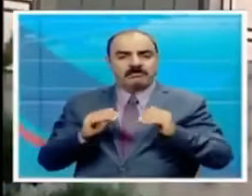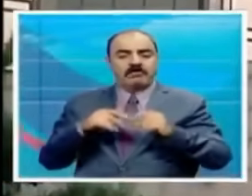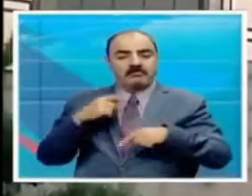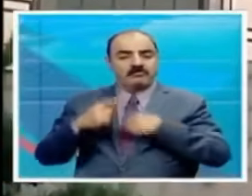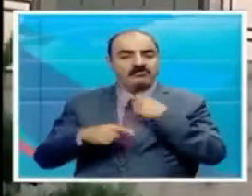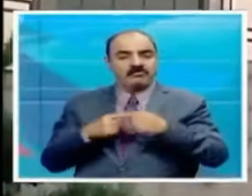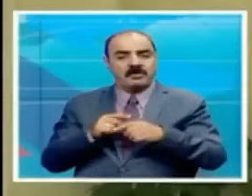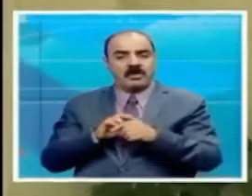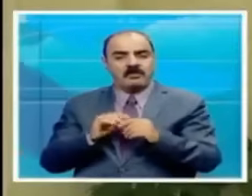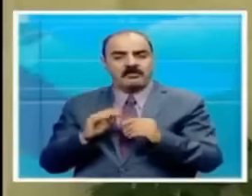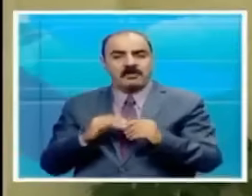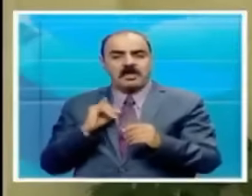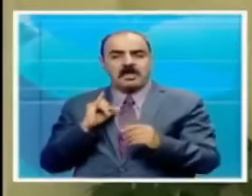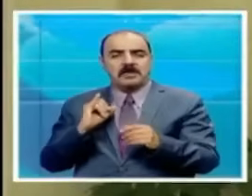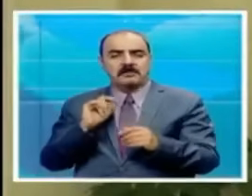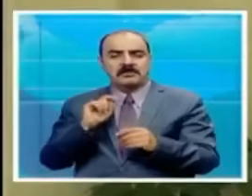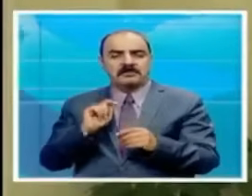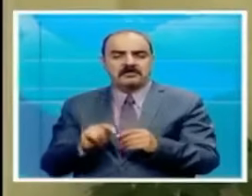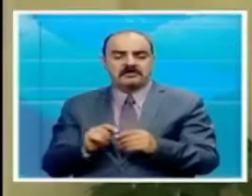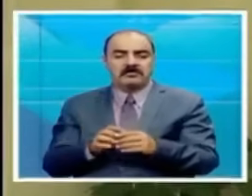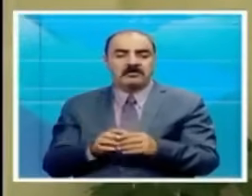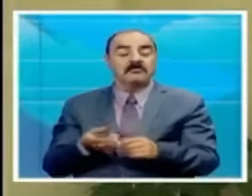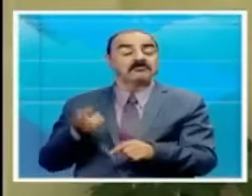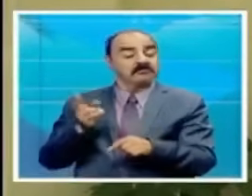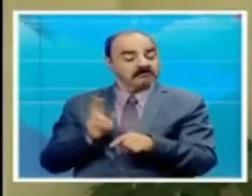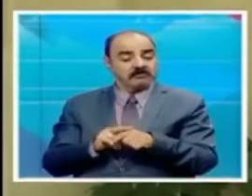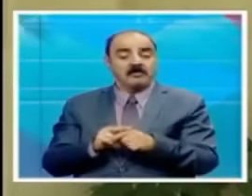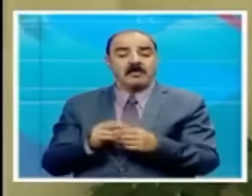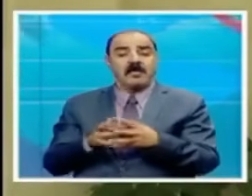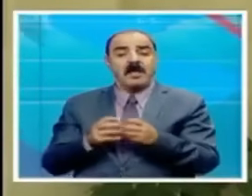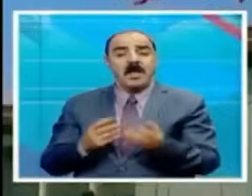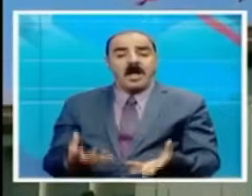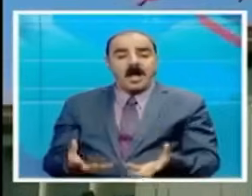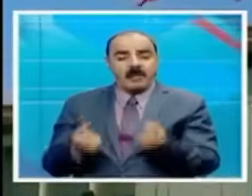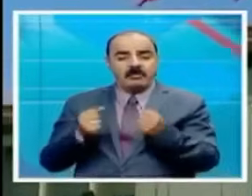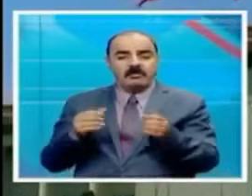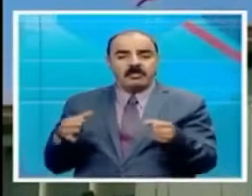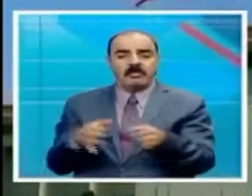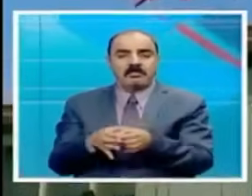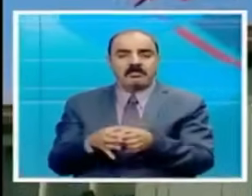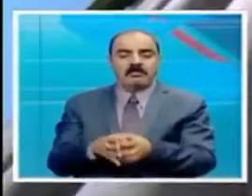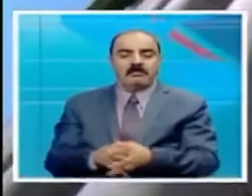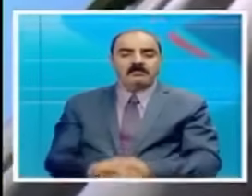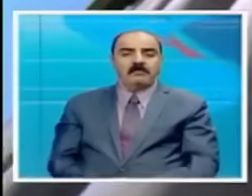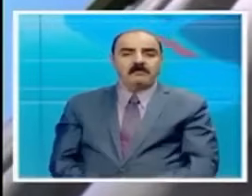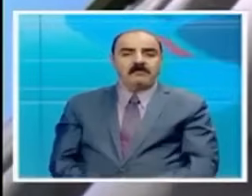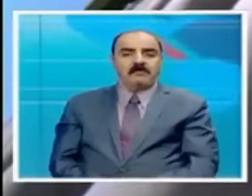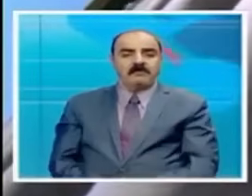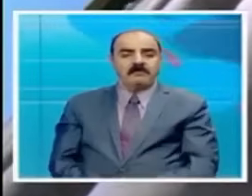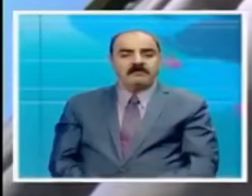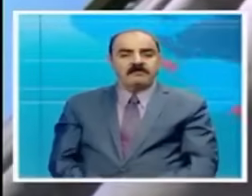لا يزال أقل من مستوى 50 نقطة الفاصل بين النمو والانكماش.